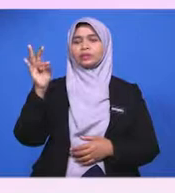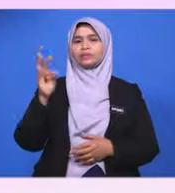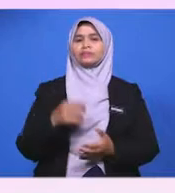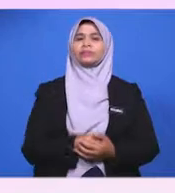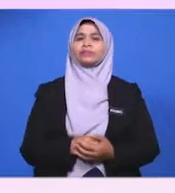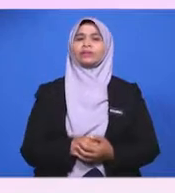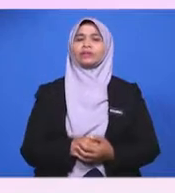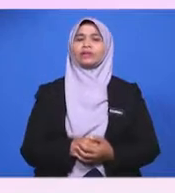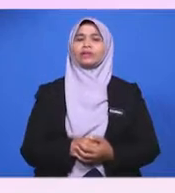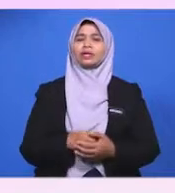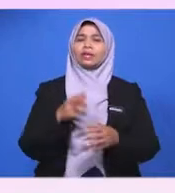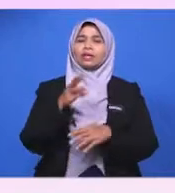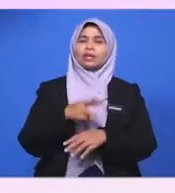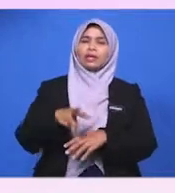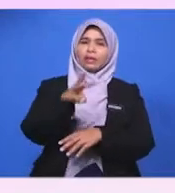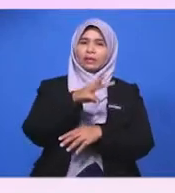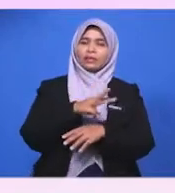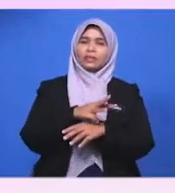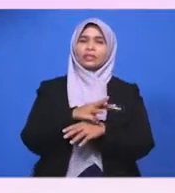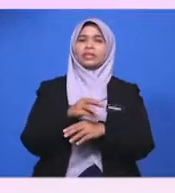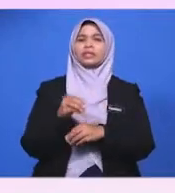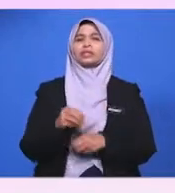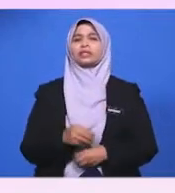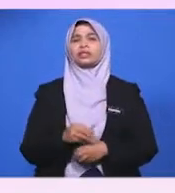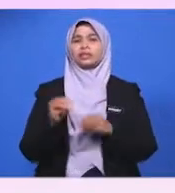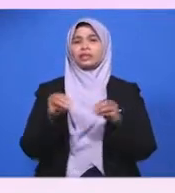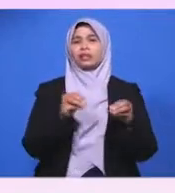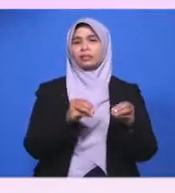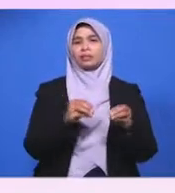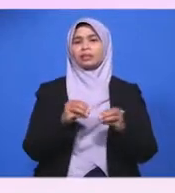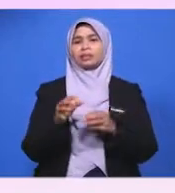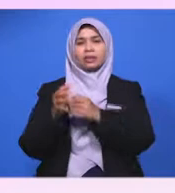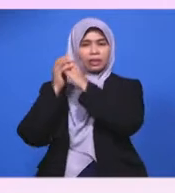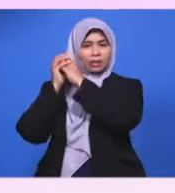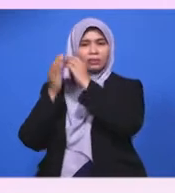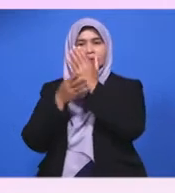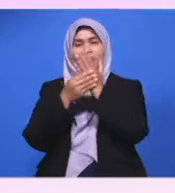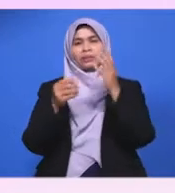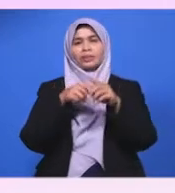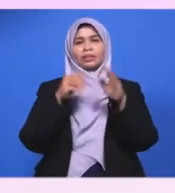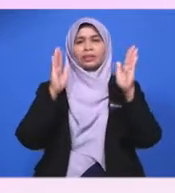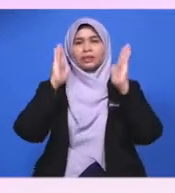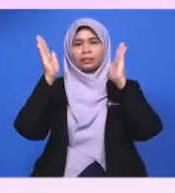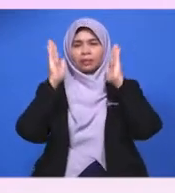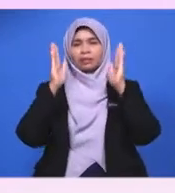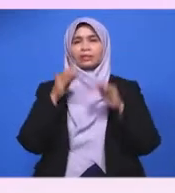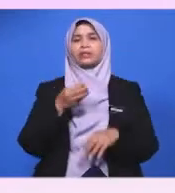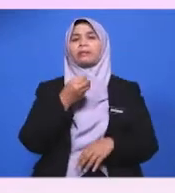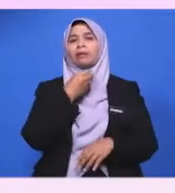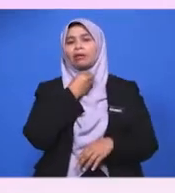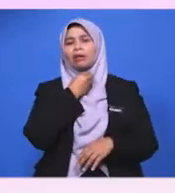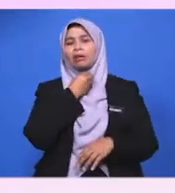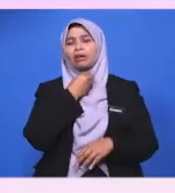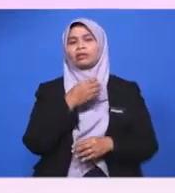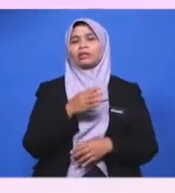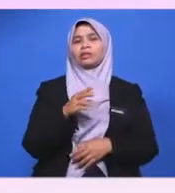Murid-murid, berikut adalah tanaman kelapa sawit di Malaysia. Teluk Intan di Perak,